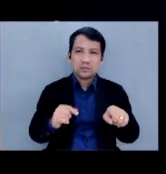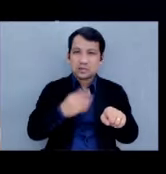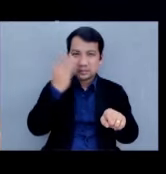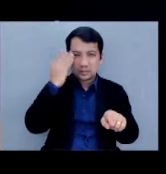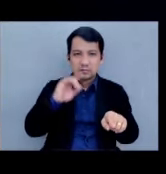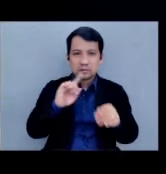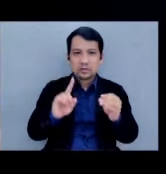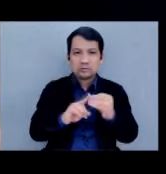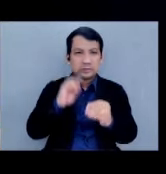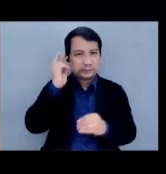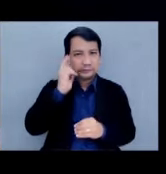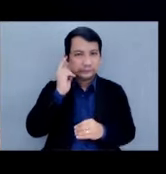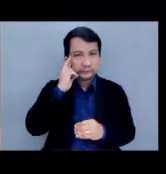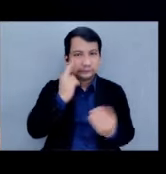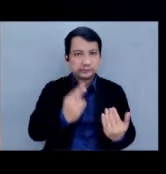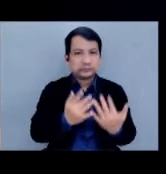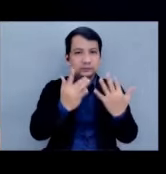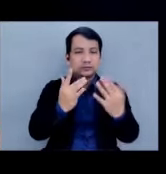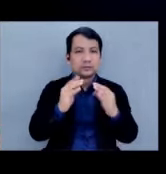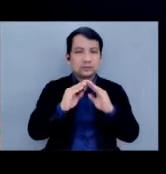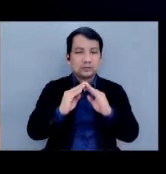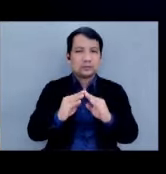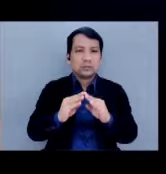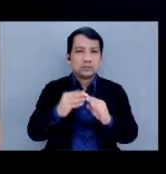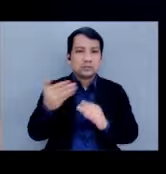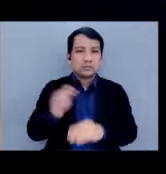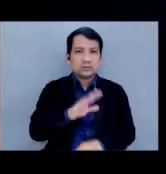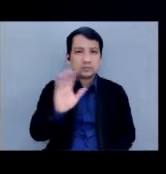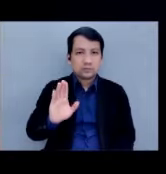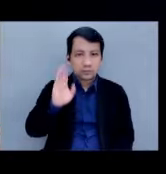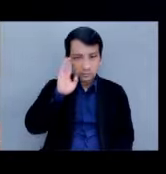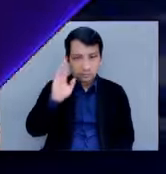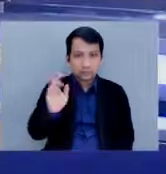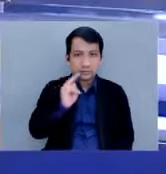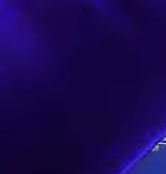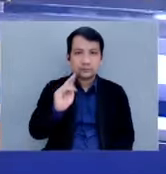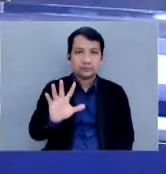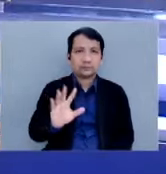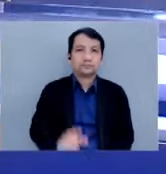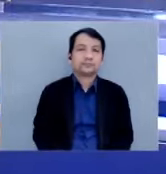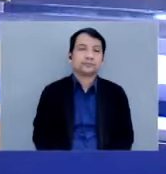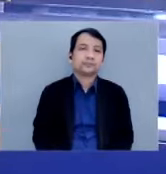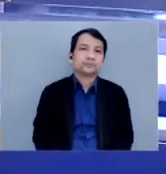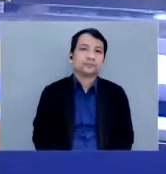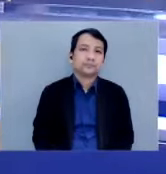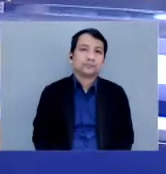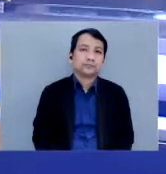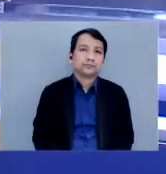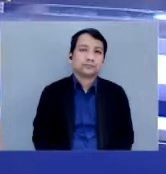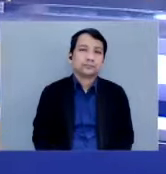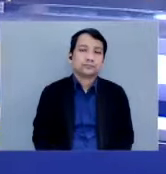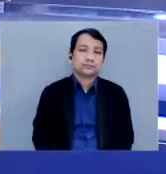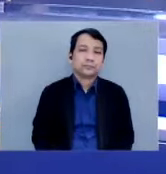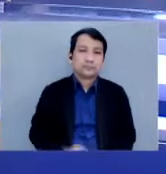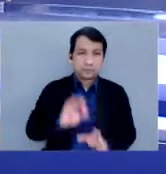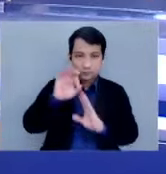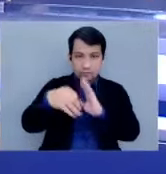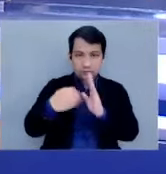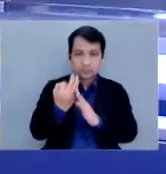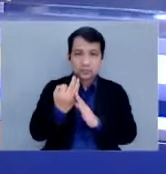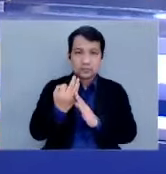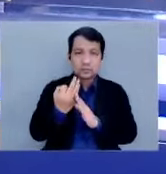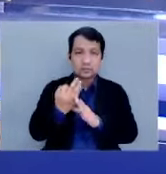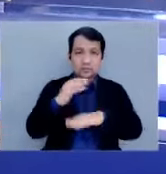ng apoy. Nagbabalita mula sa Frontline, Brian Basa, News 5. Siyam na oras na naka-red alert ang Luzon Grid dahil